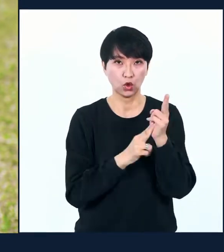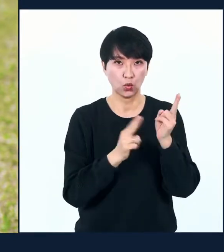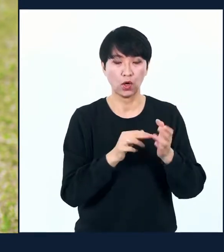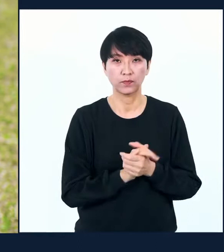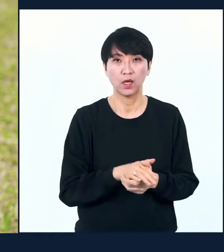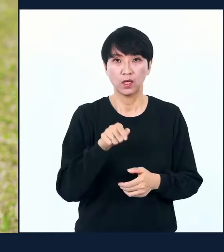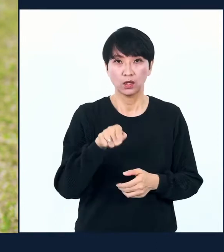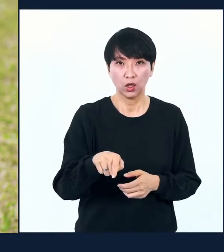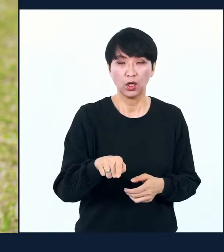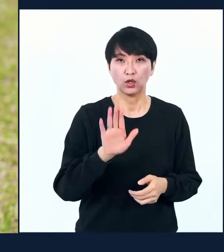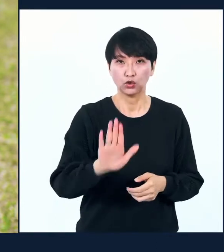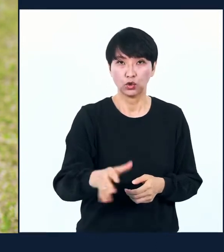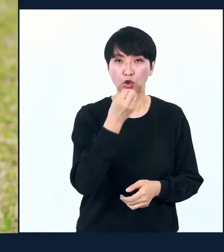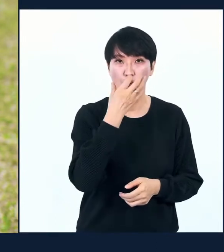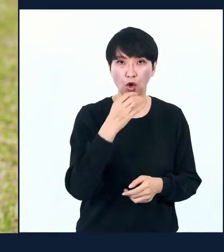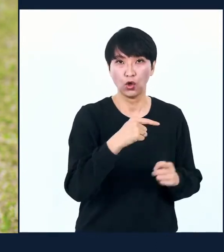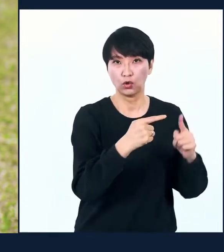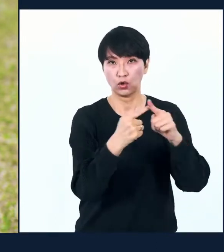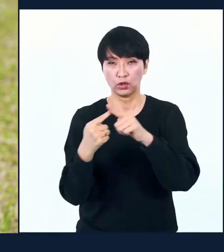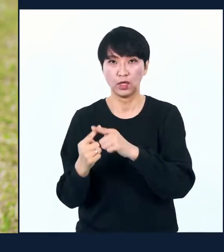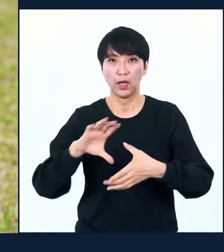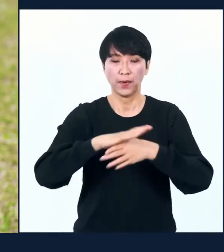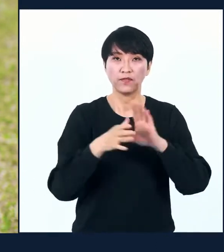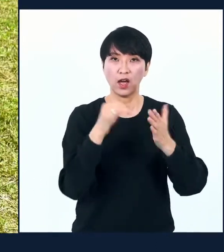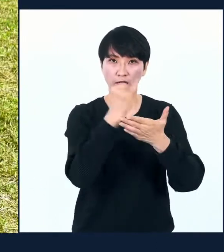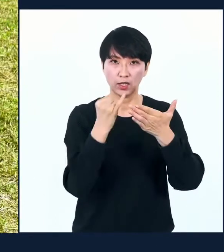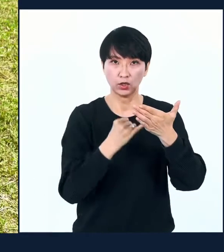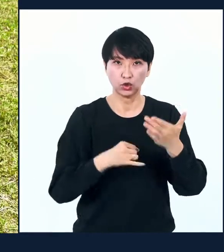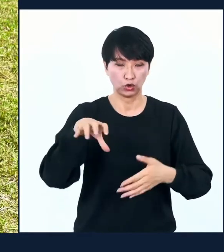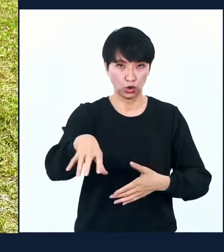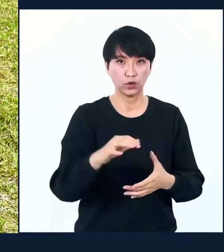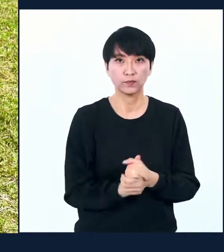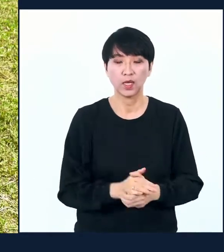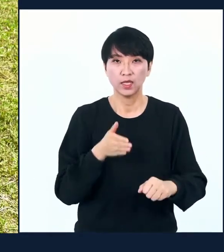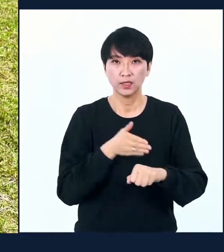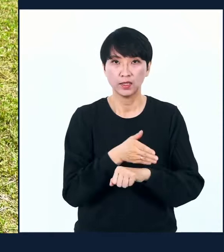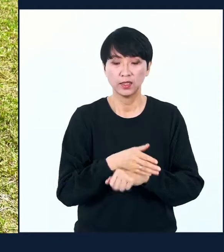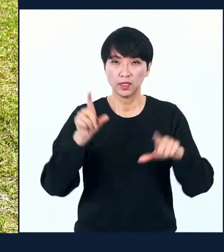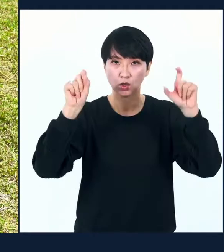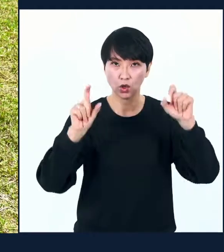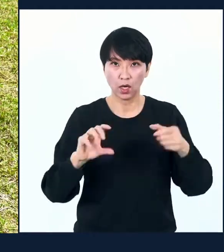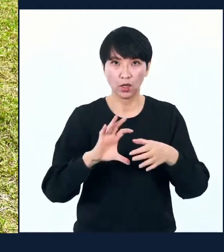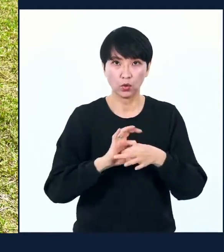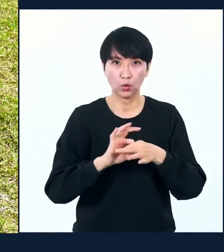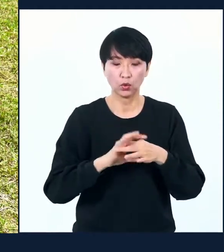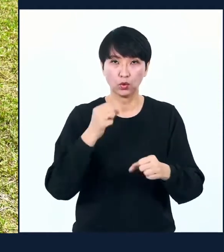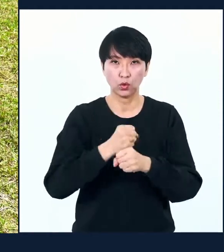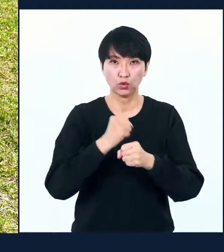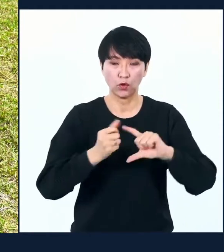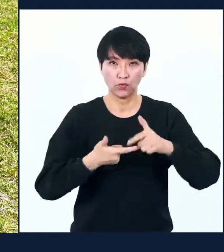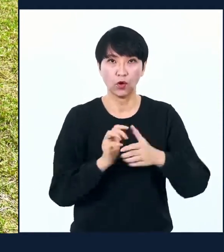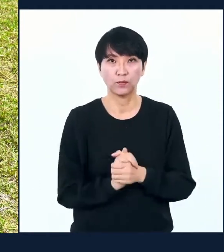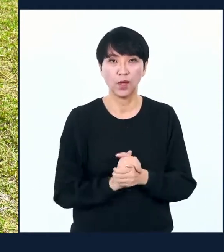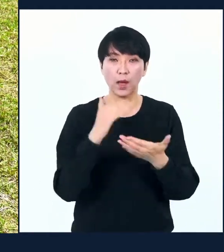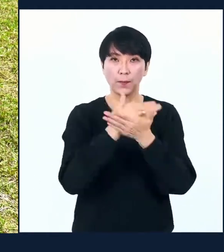屬於全香港市民的文化藝術區來的。嚟緊講解的工作坊將會以